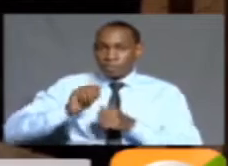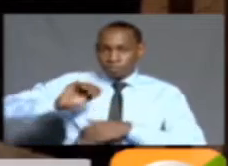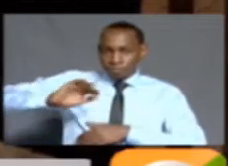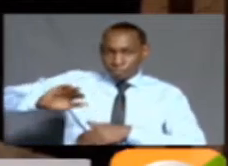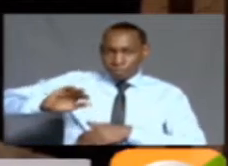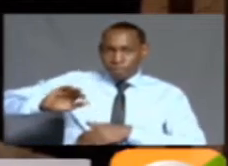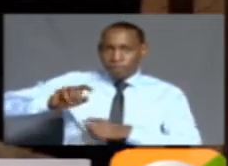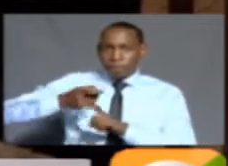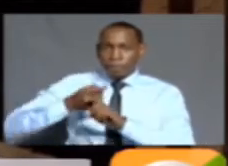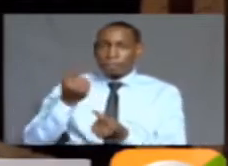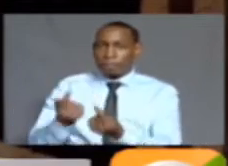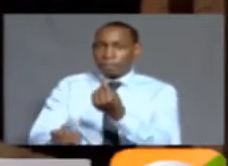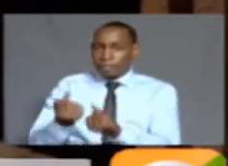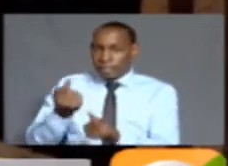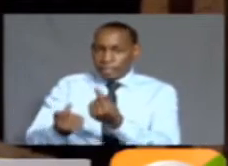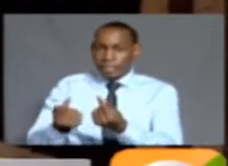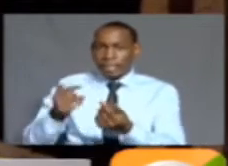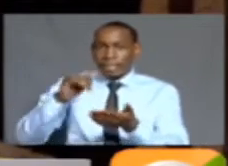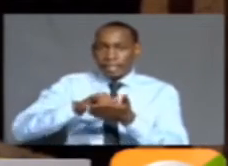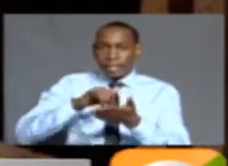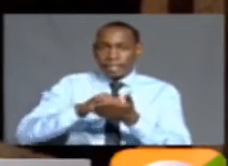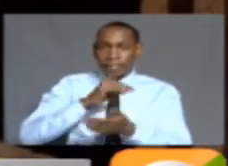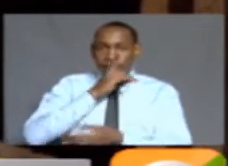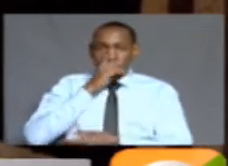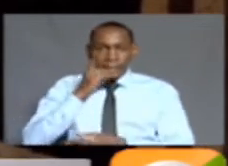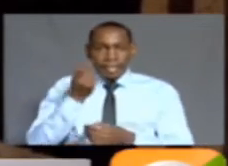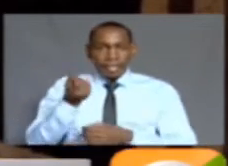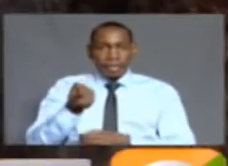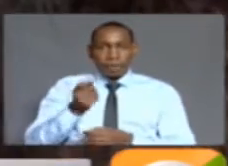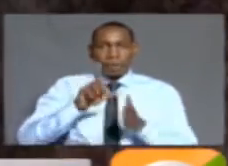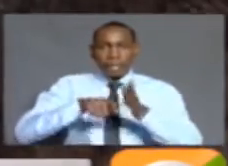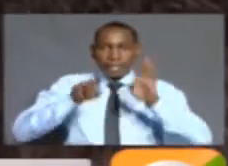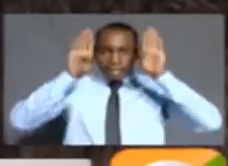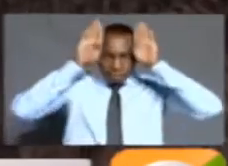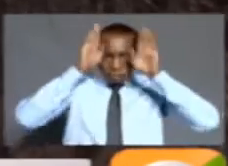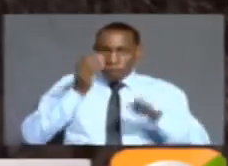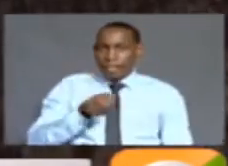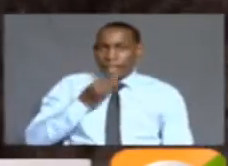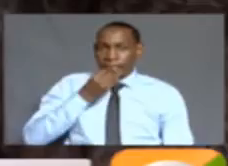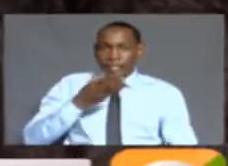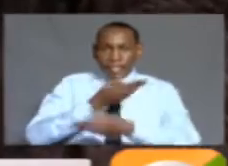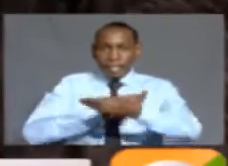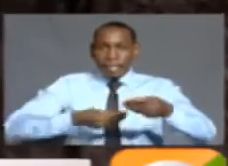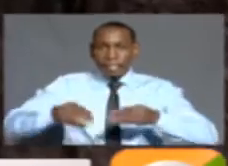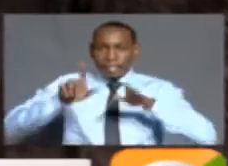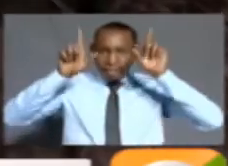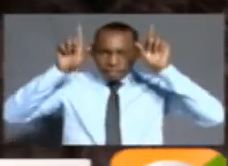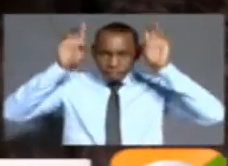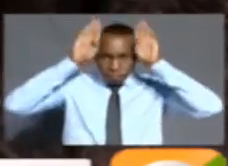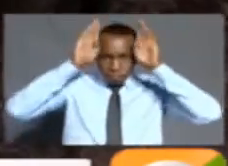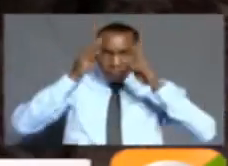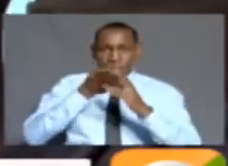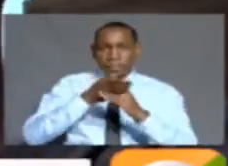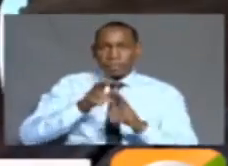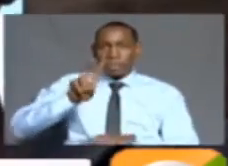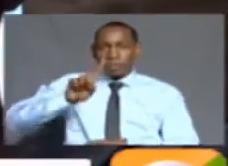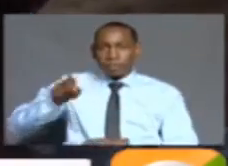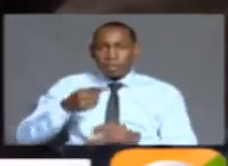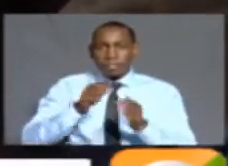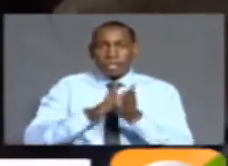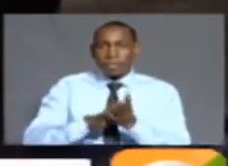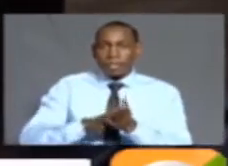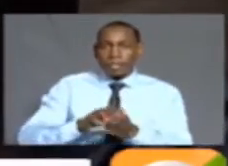yanatoka jikoni, ambao nakausha kidogo ndio sungura wanakula. Anauza sungura moja kwa kati ya shilingi 2000 na